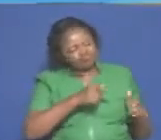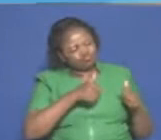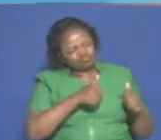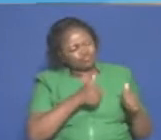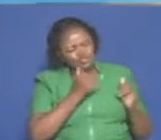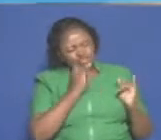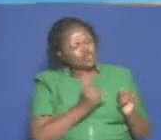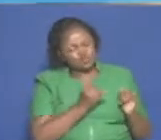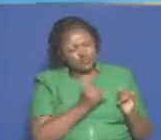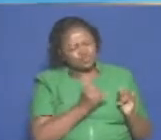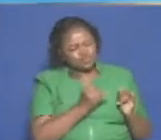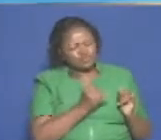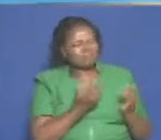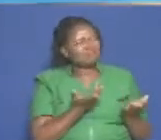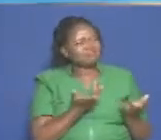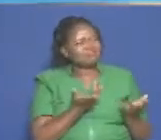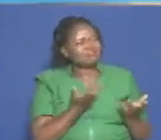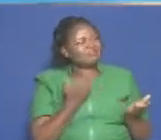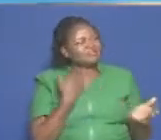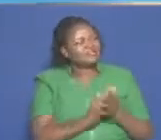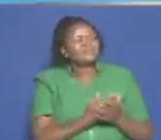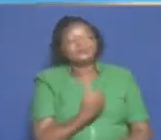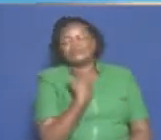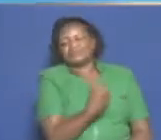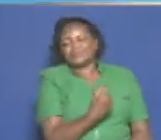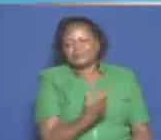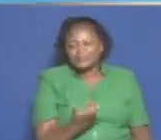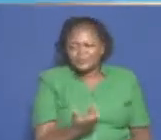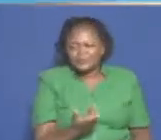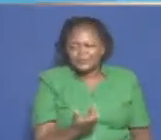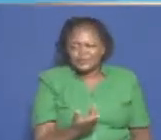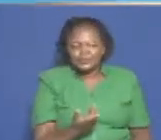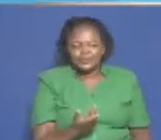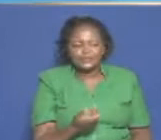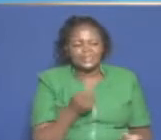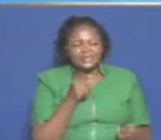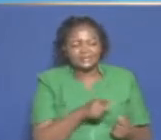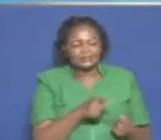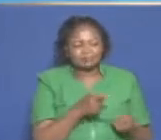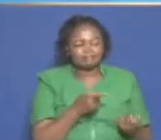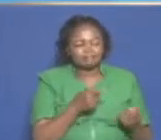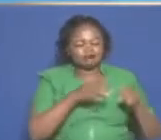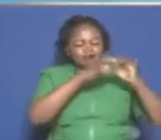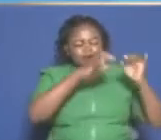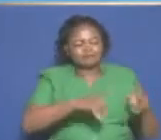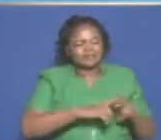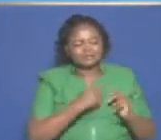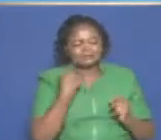ni miaka tu haijafika muongo moja kabla mswada huu ama nyenzo hizi za